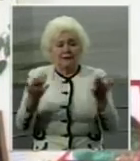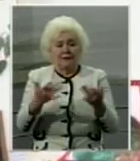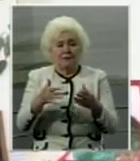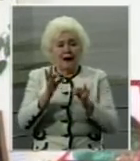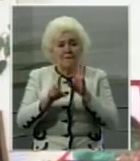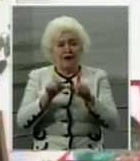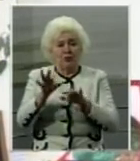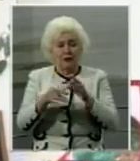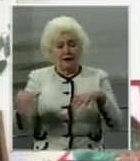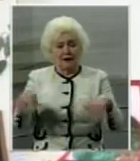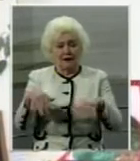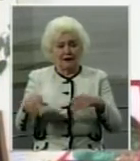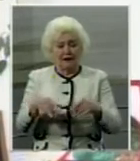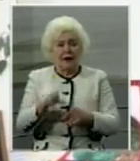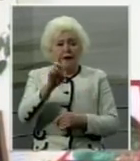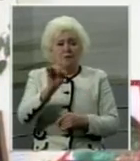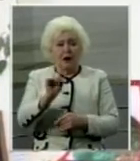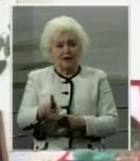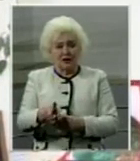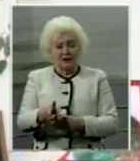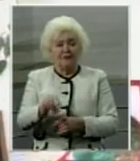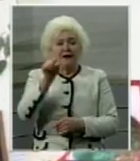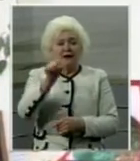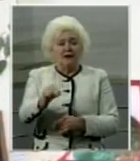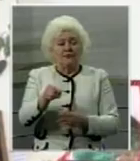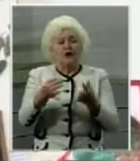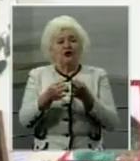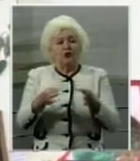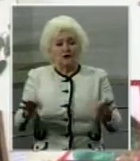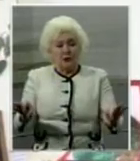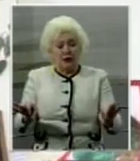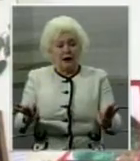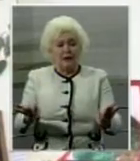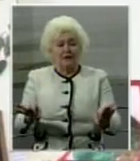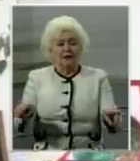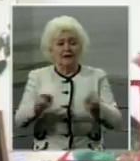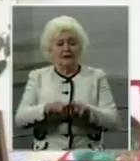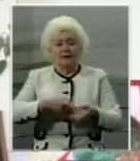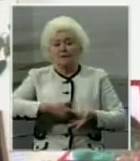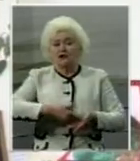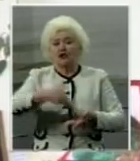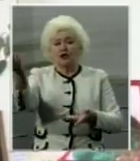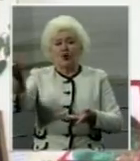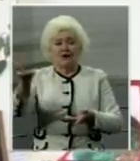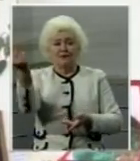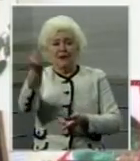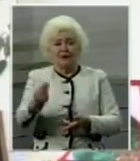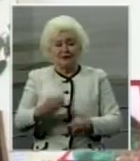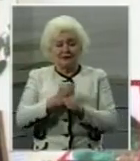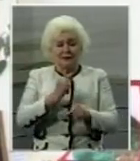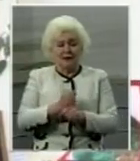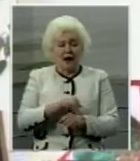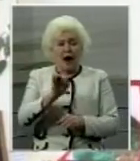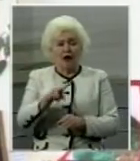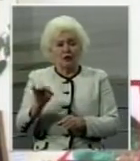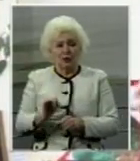слабка. Тому це і батік, тобто він дозволяє такими широкими мазками робити. Інка Устіка, це